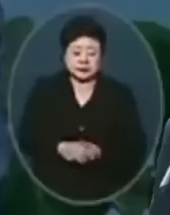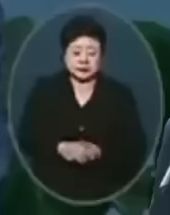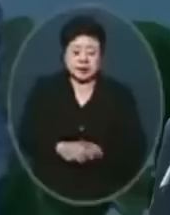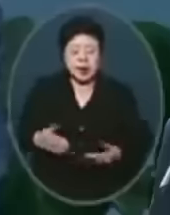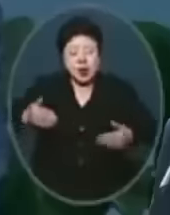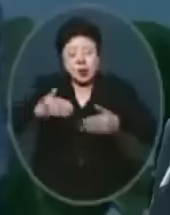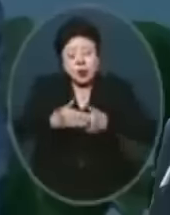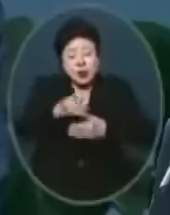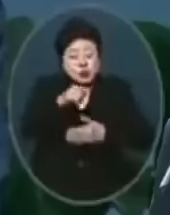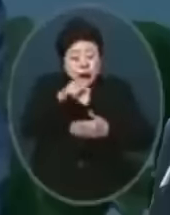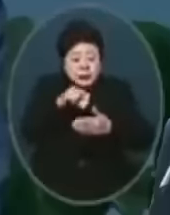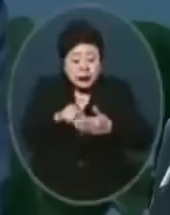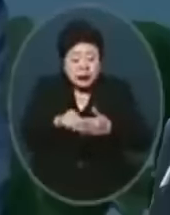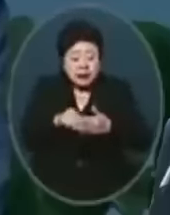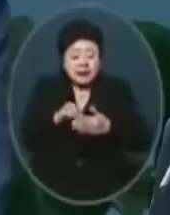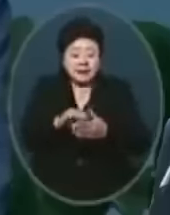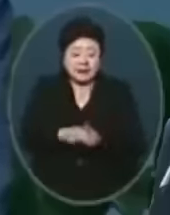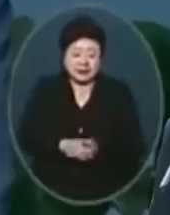포용 속에서